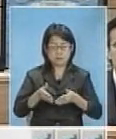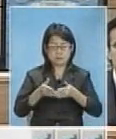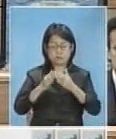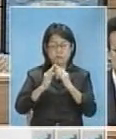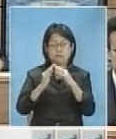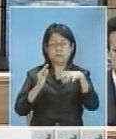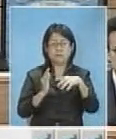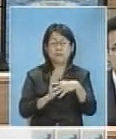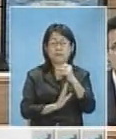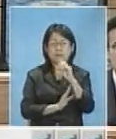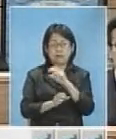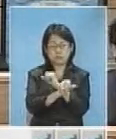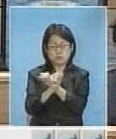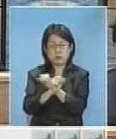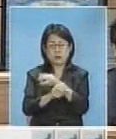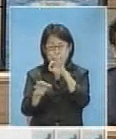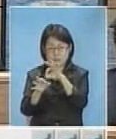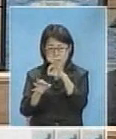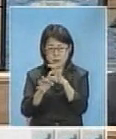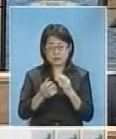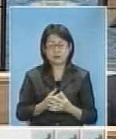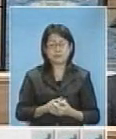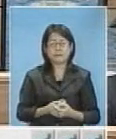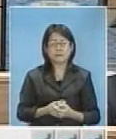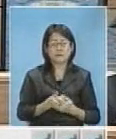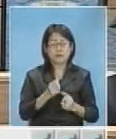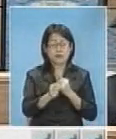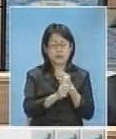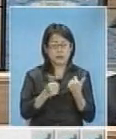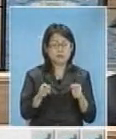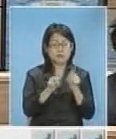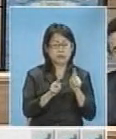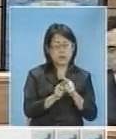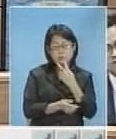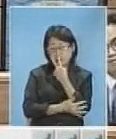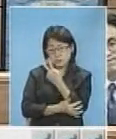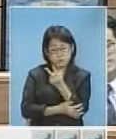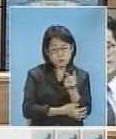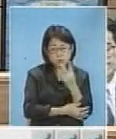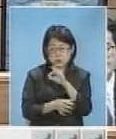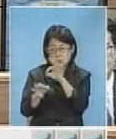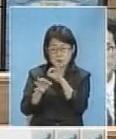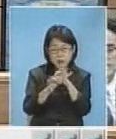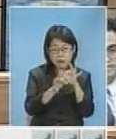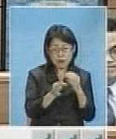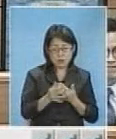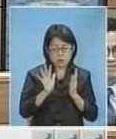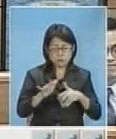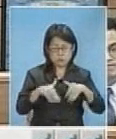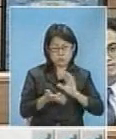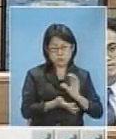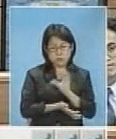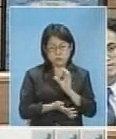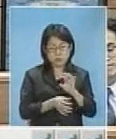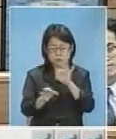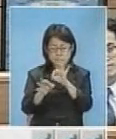ากและในปีนี้สถาบันคุ้มครองเงินฝากก็จะค้ำประกันเงินฝากของพี่น้องประชาชนทุกบั